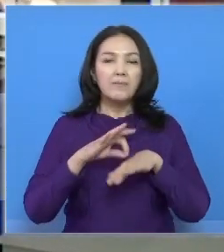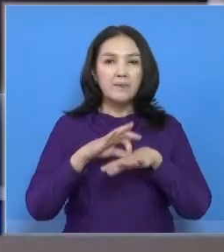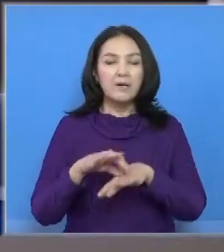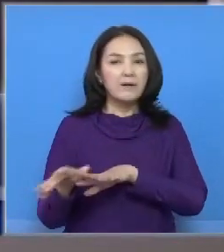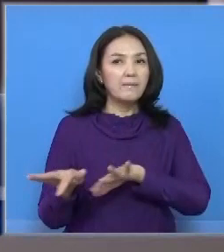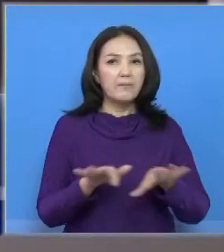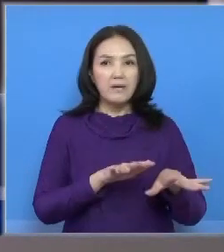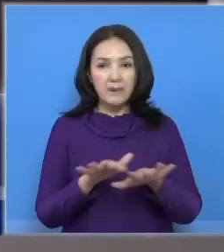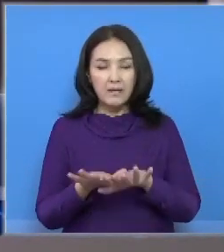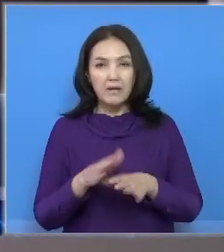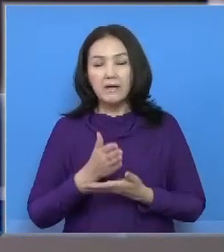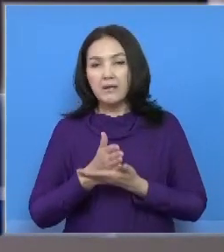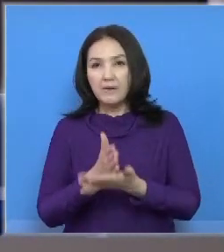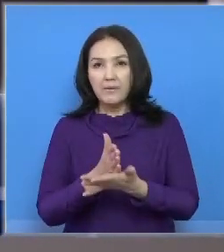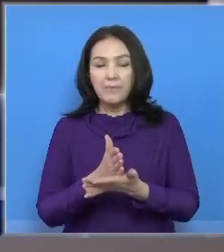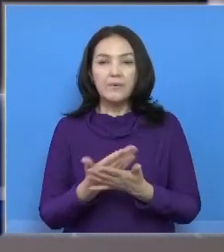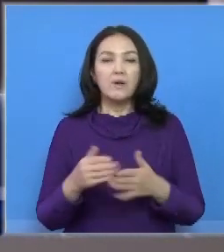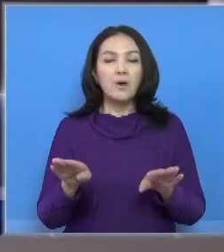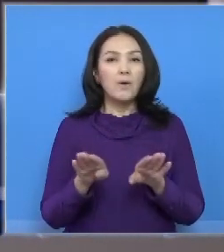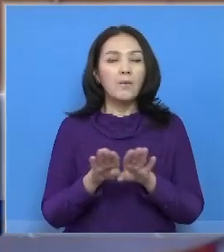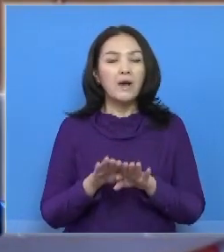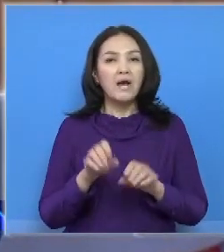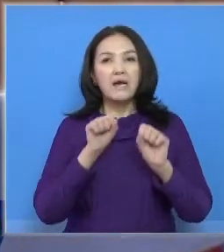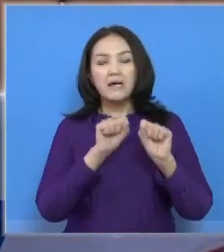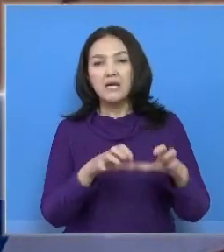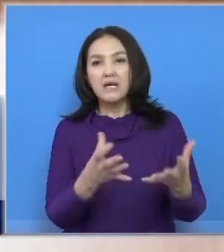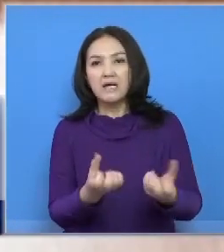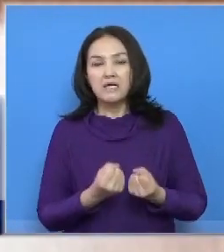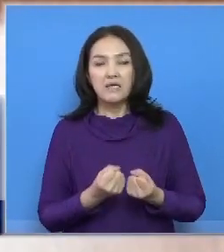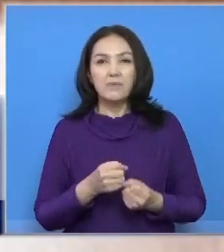оперативные мероприятия направленные на установление и задержание подозреваемых